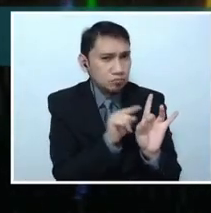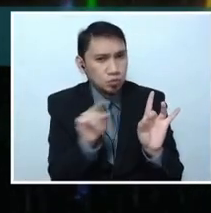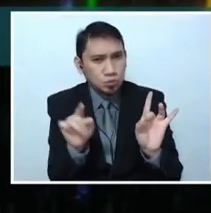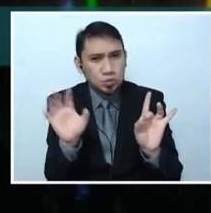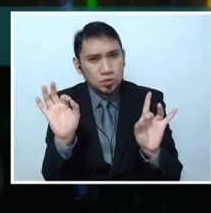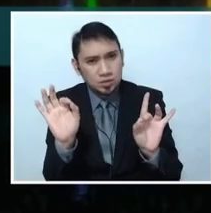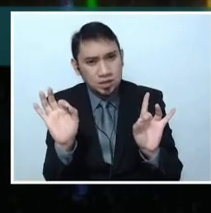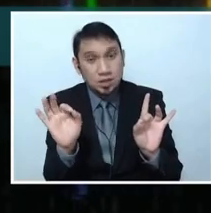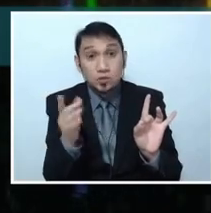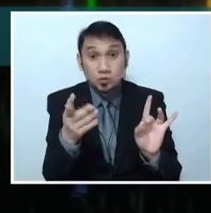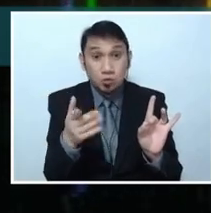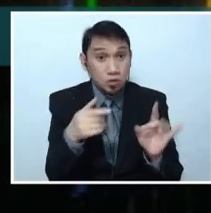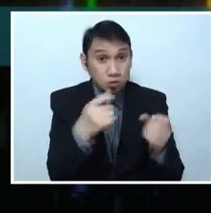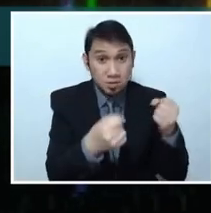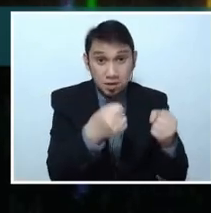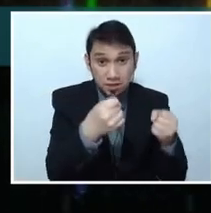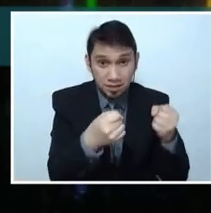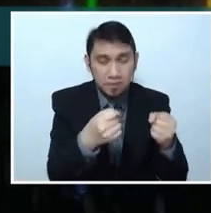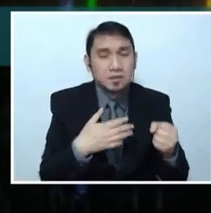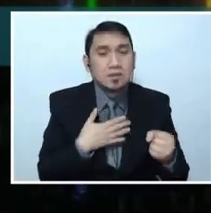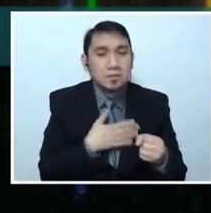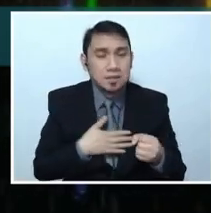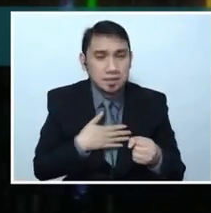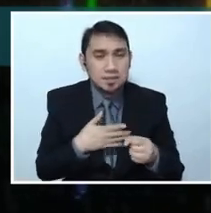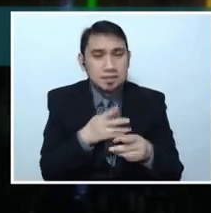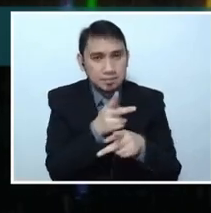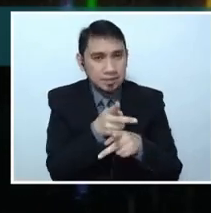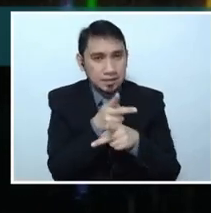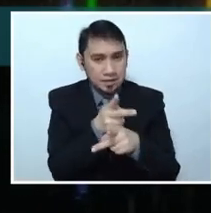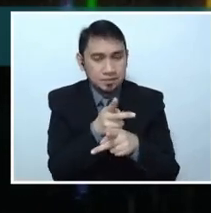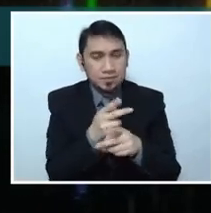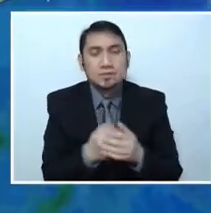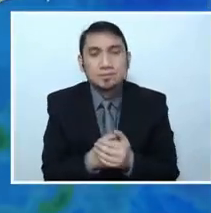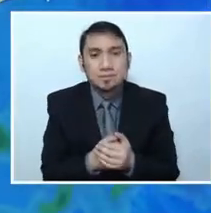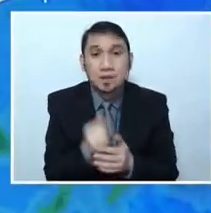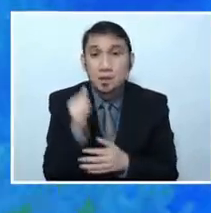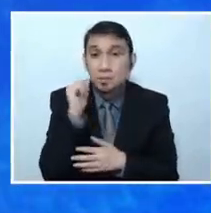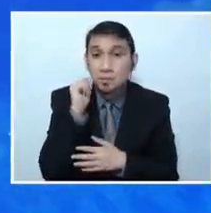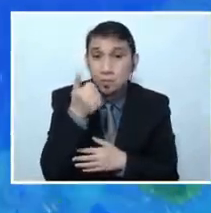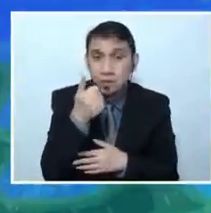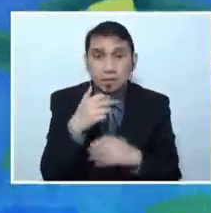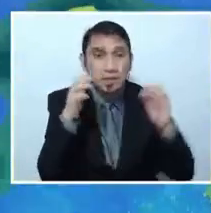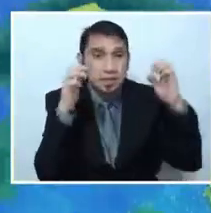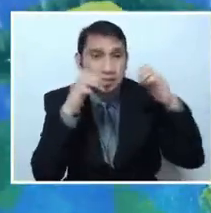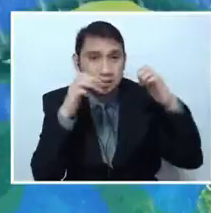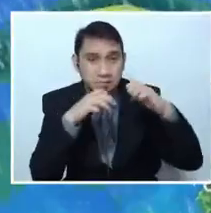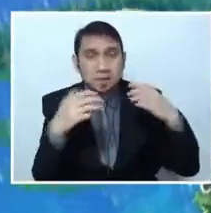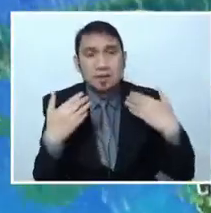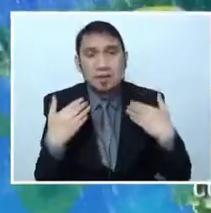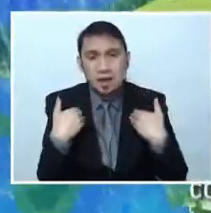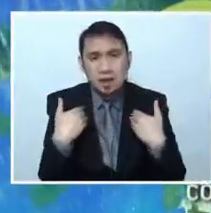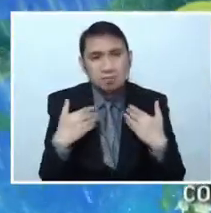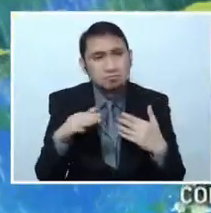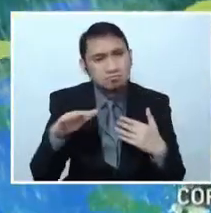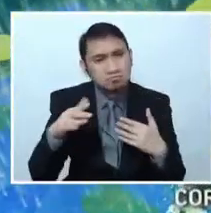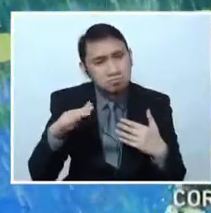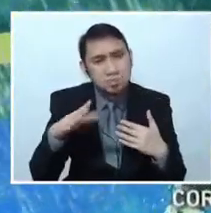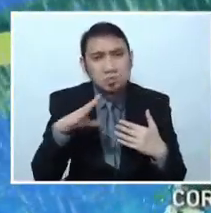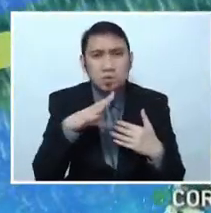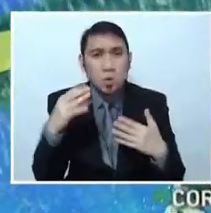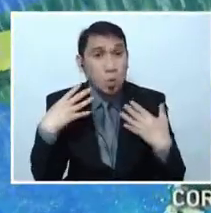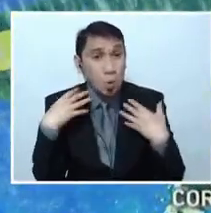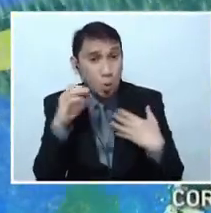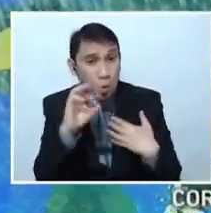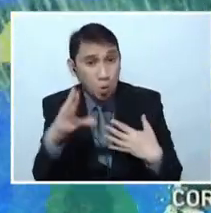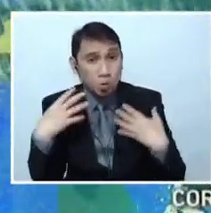mga nagmomotor. Pag-ingat po tayo at madulas po ang kalsada. At bukas, makakaasa pa rin tayo na maghapong katamtaman hanggang sa malakas na ulan dito sa